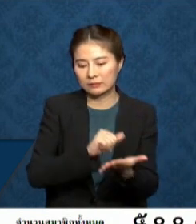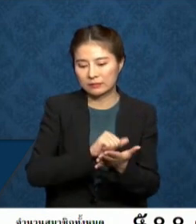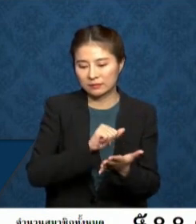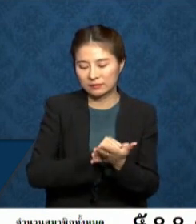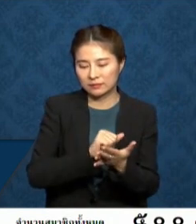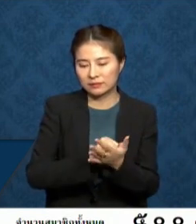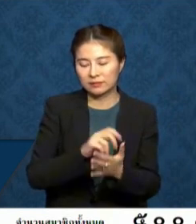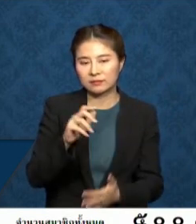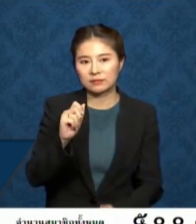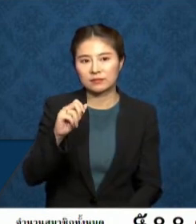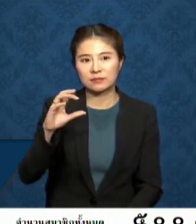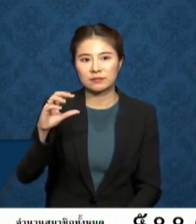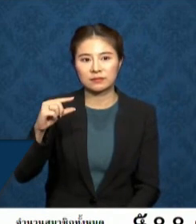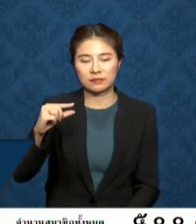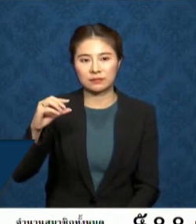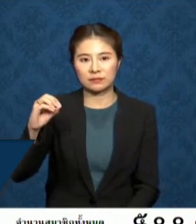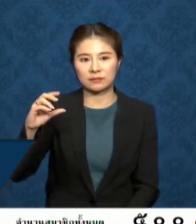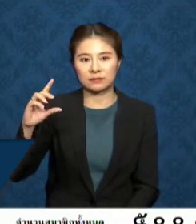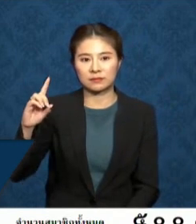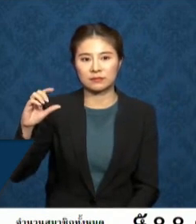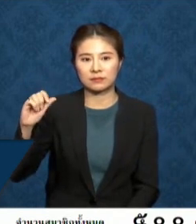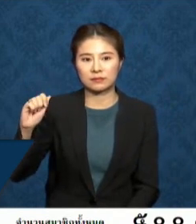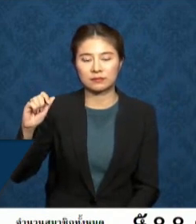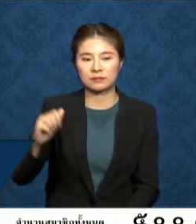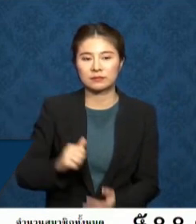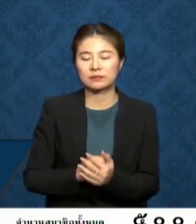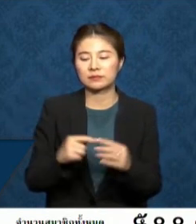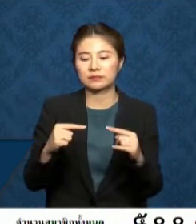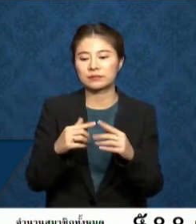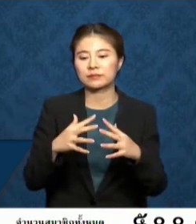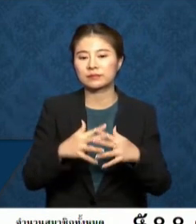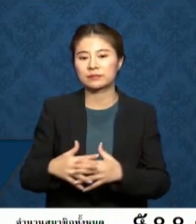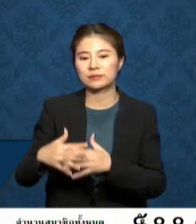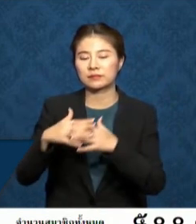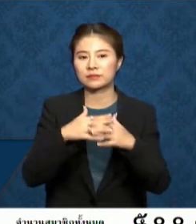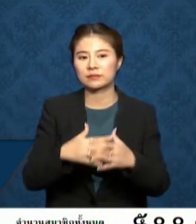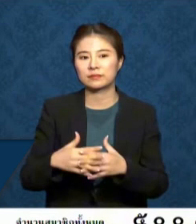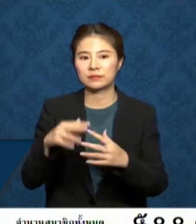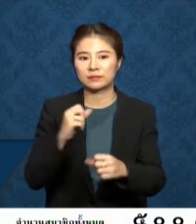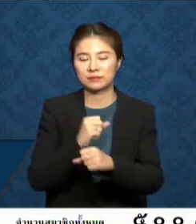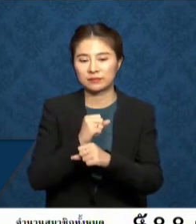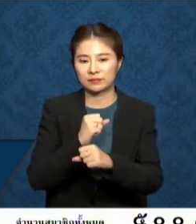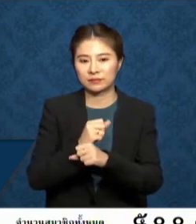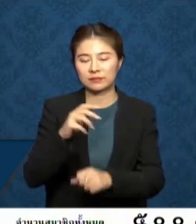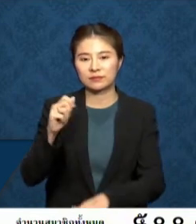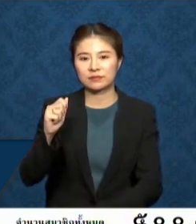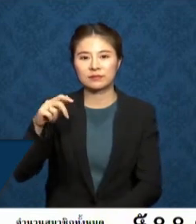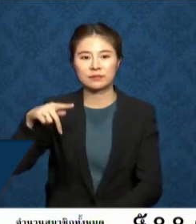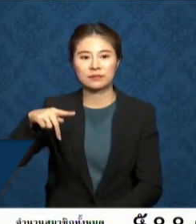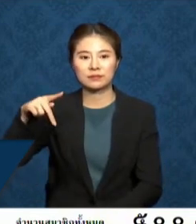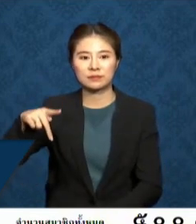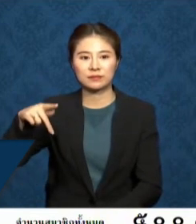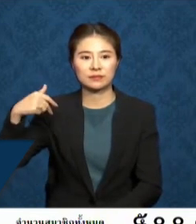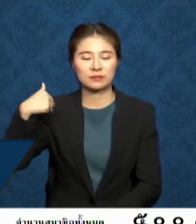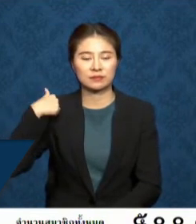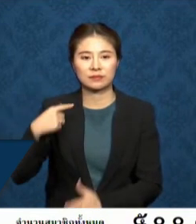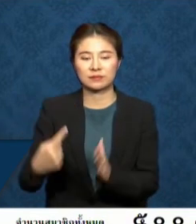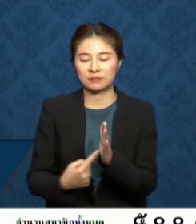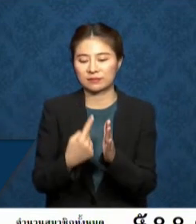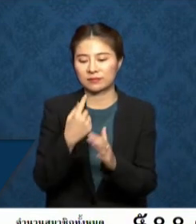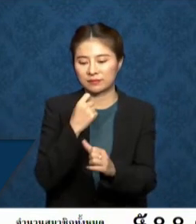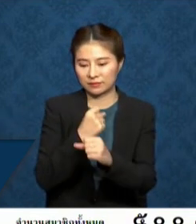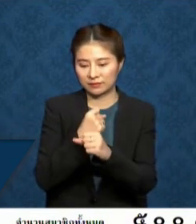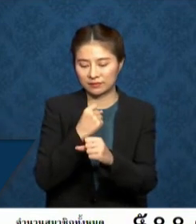e-commerce ของการท่องเที่ยวนะครับที่สหรัฐอเมริกานะครับต้นทุนในการพัฒนาแอปลักษณะนี้เริ่มต้นอยู่